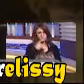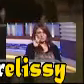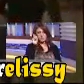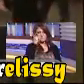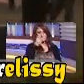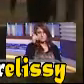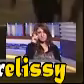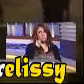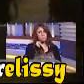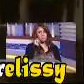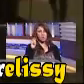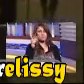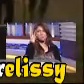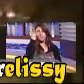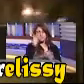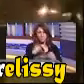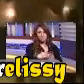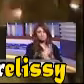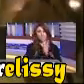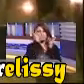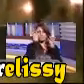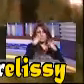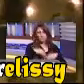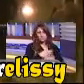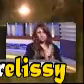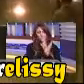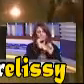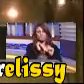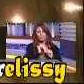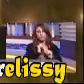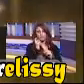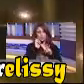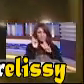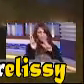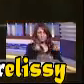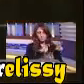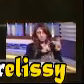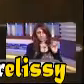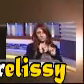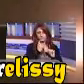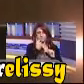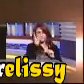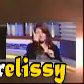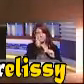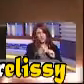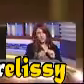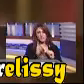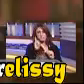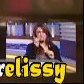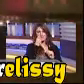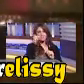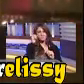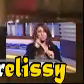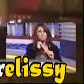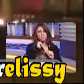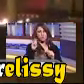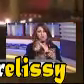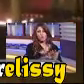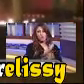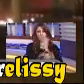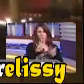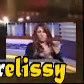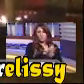المنصورة ليلا ونهارا فارق كبير، هكذا كان ليل المنصورة مشتعل